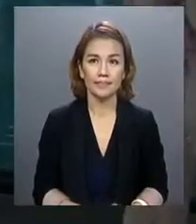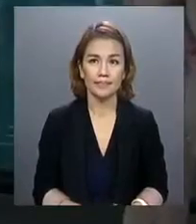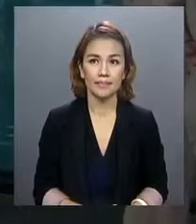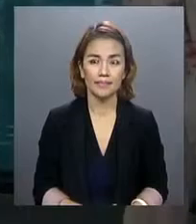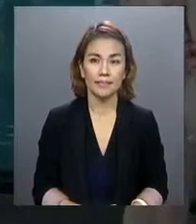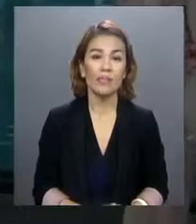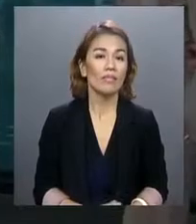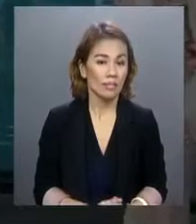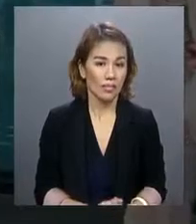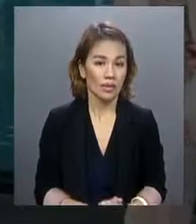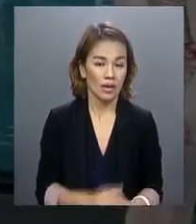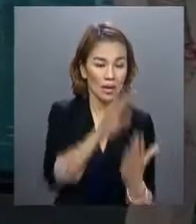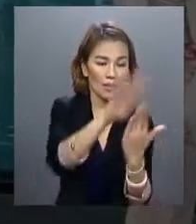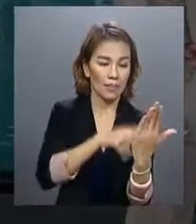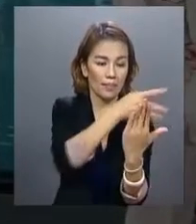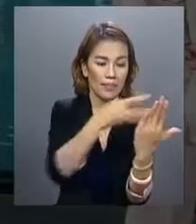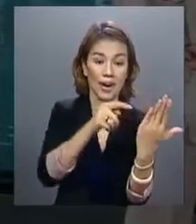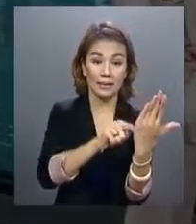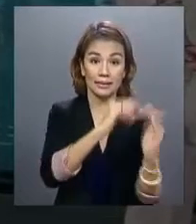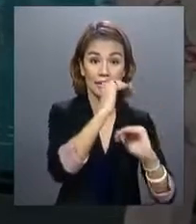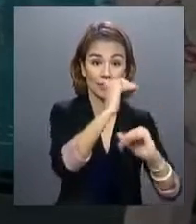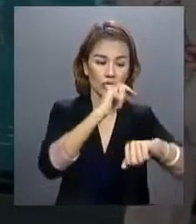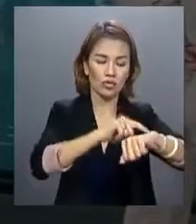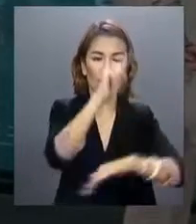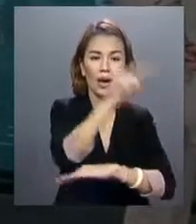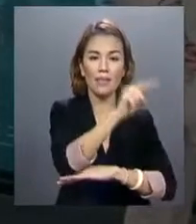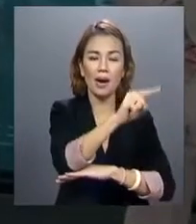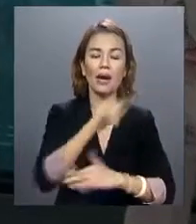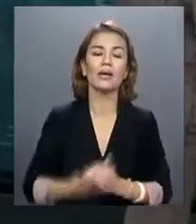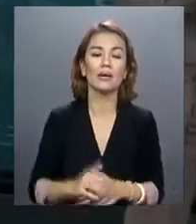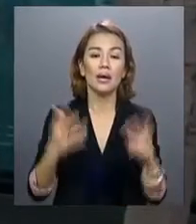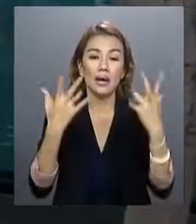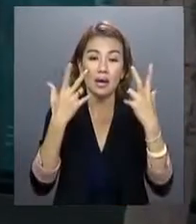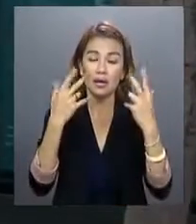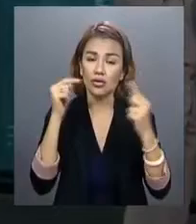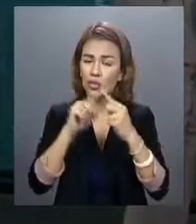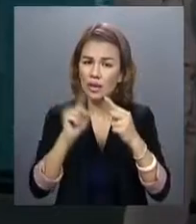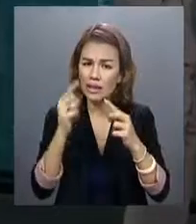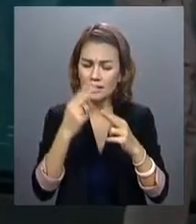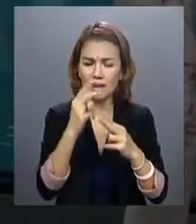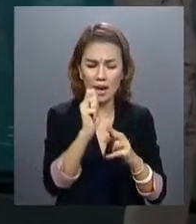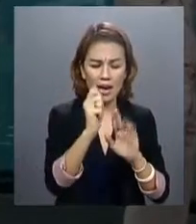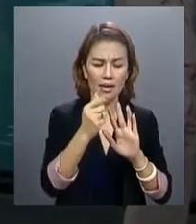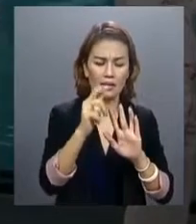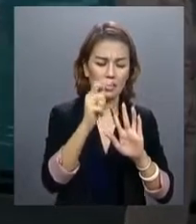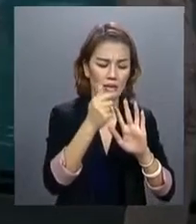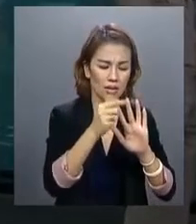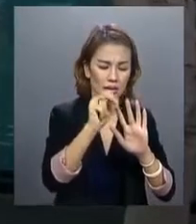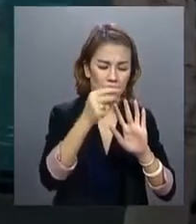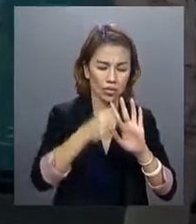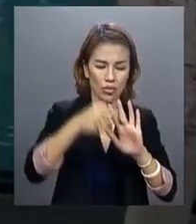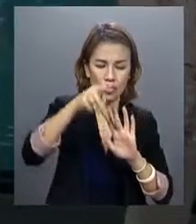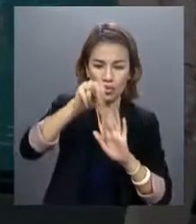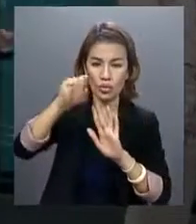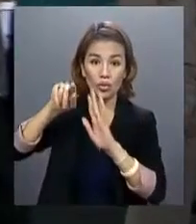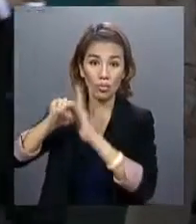ค่ะซึ่งตามกำหนดการแล้วนะคะในช่วงบ่ายก็จะเป็นการปาฐกถาจากพลเอกอนุพงษ์เผ่าจินดารัฐมนตรีว่าการกระทรวงมหาดไ